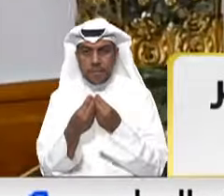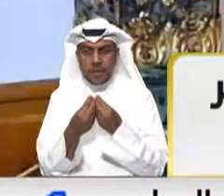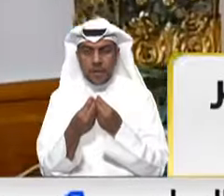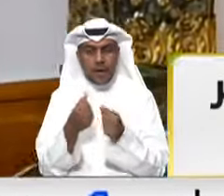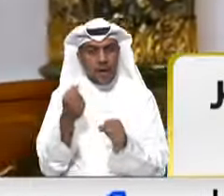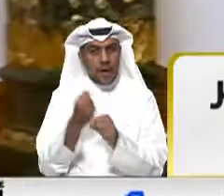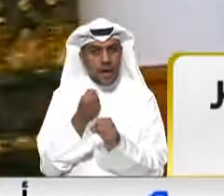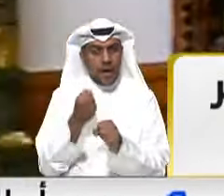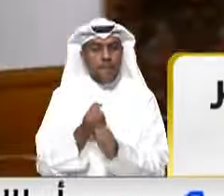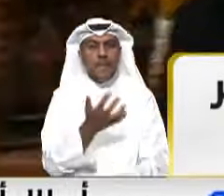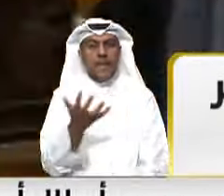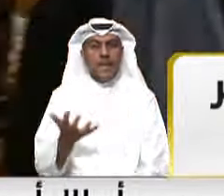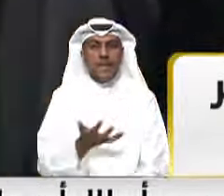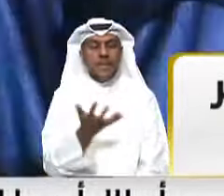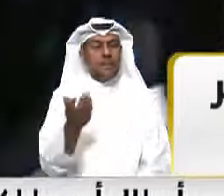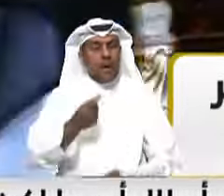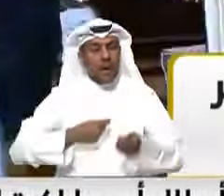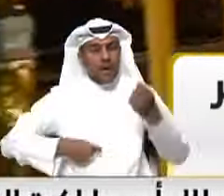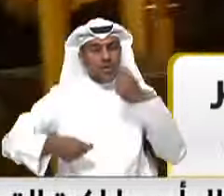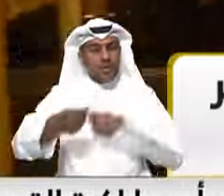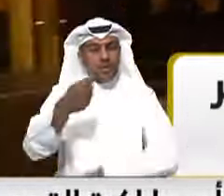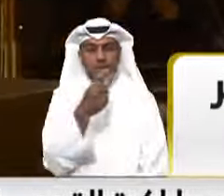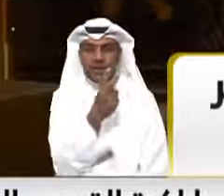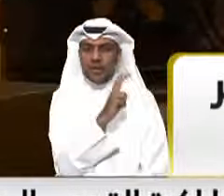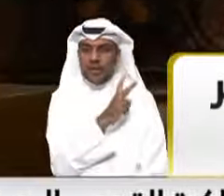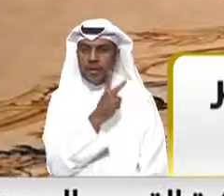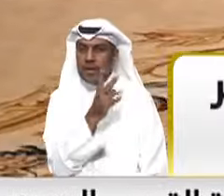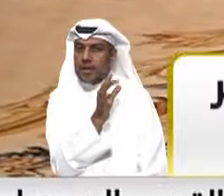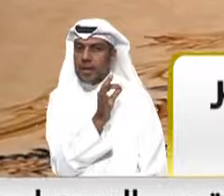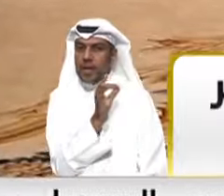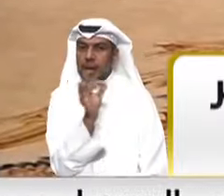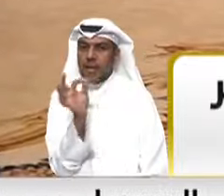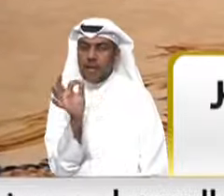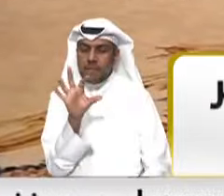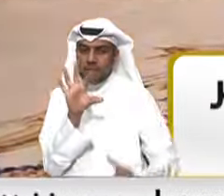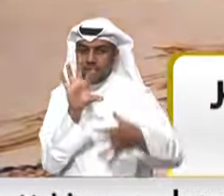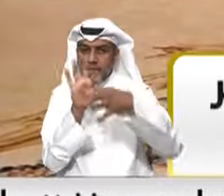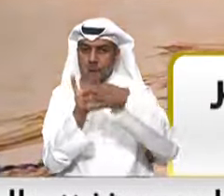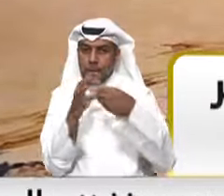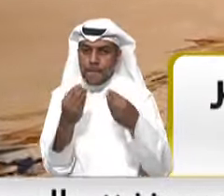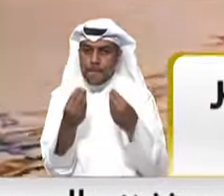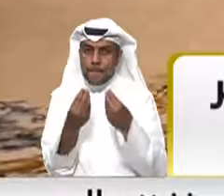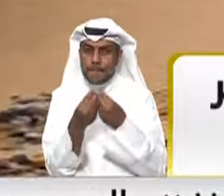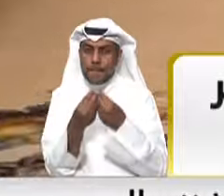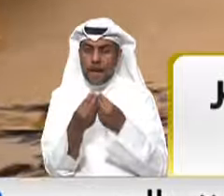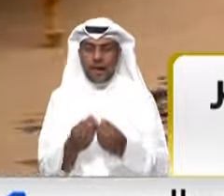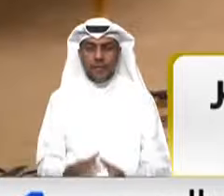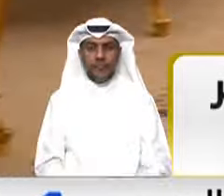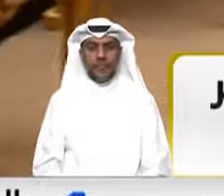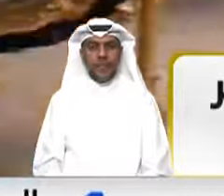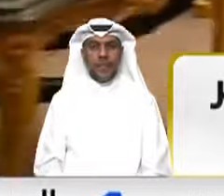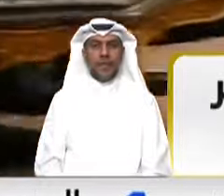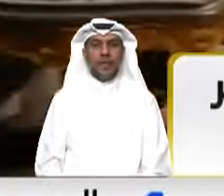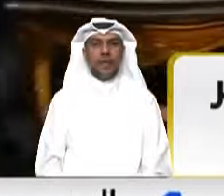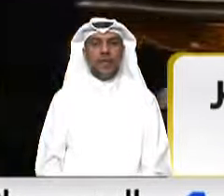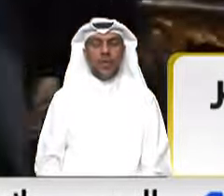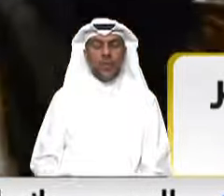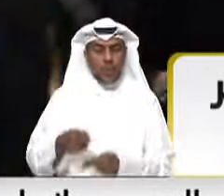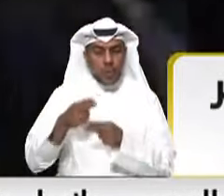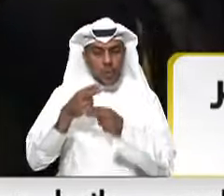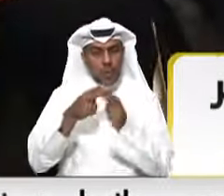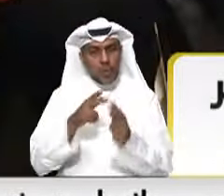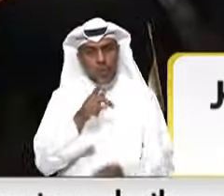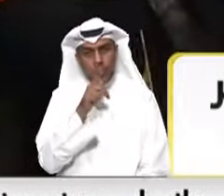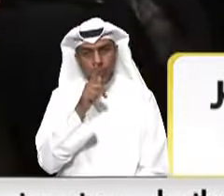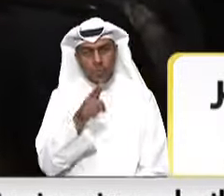القطاع الاستثماري والتجاري ومختلف أوجه التعاون الاقتصادية. هذا وقد أثنى الجانب الكويتي على